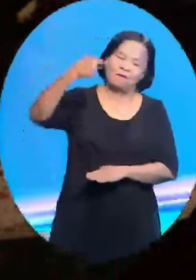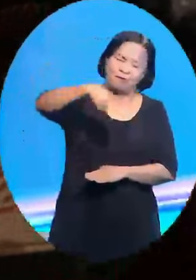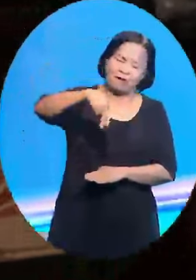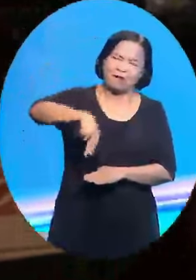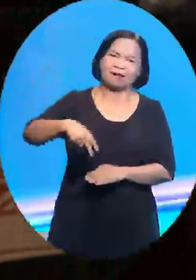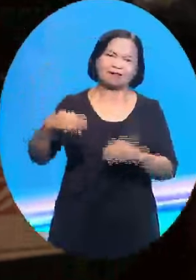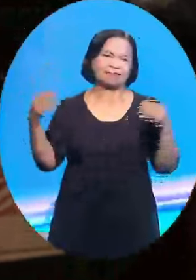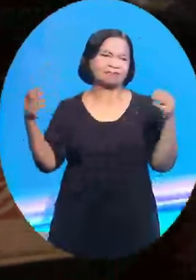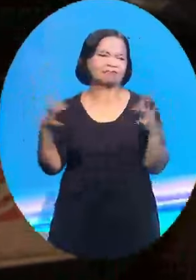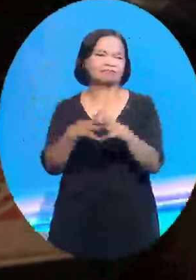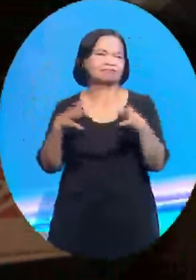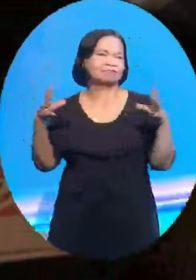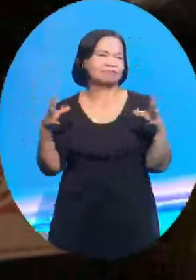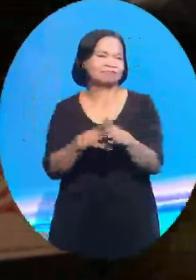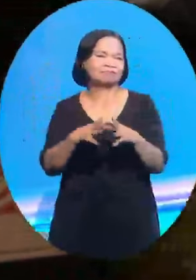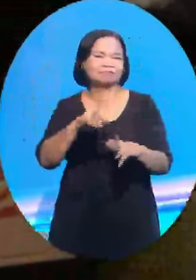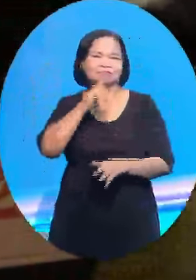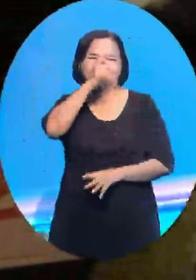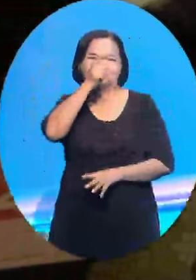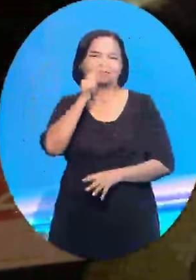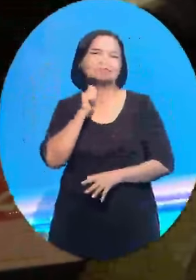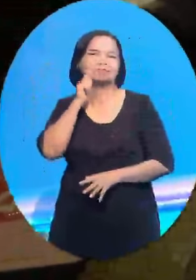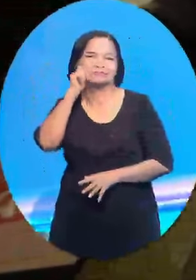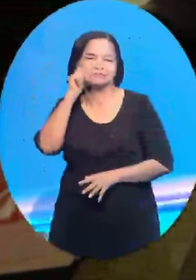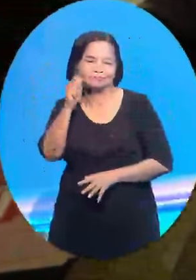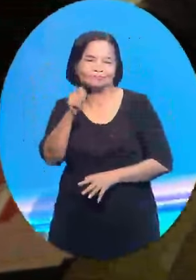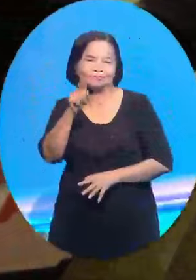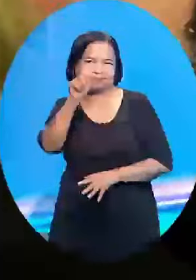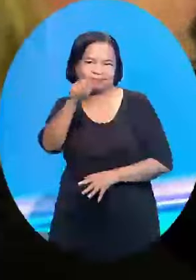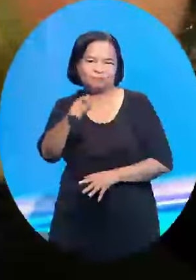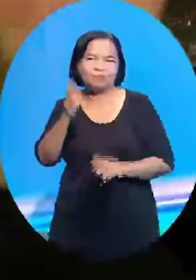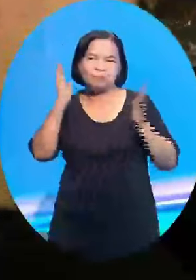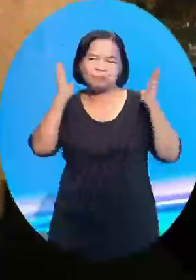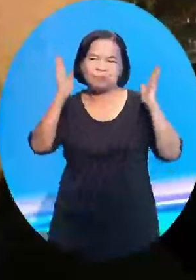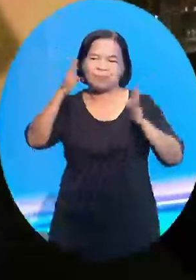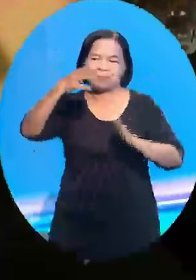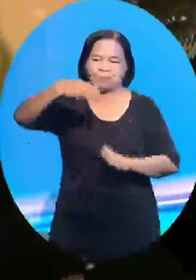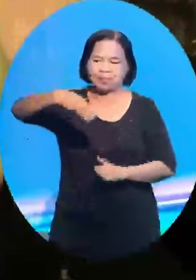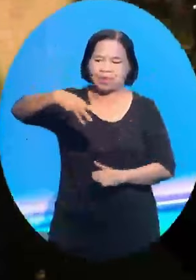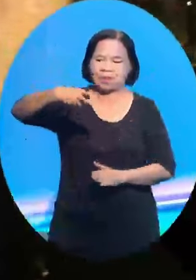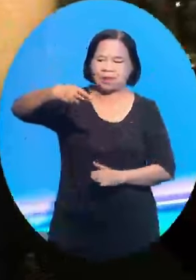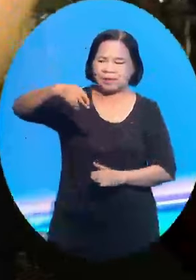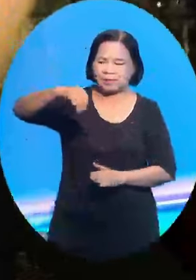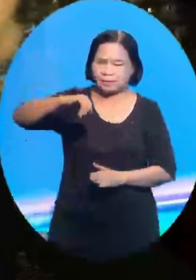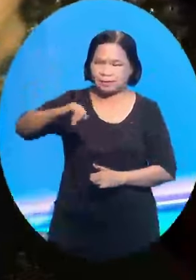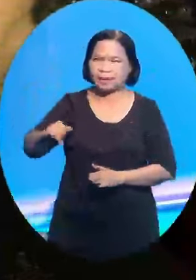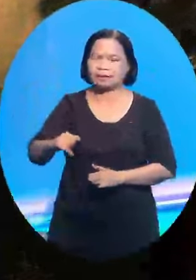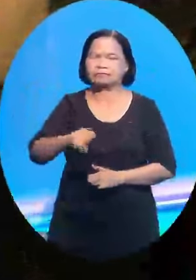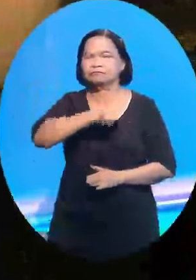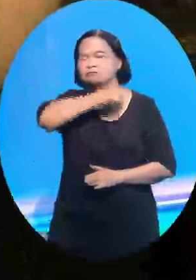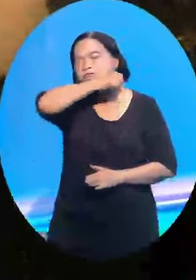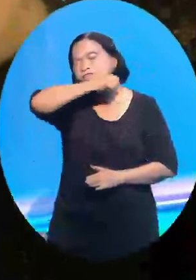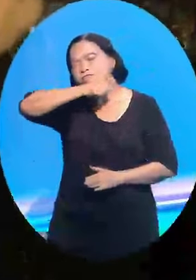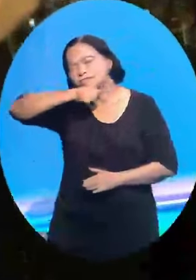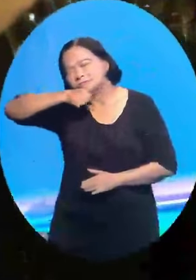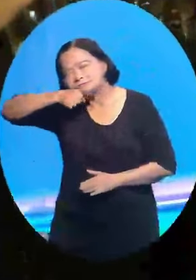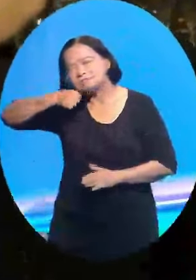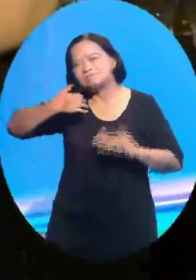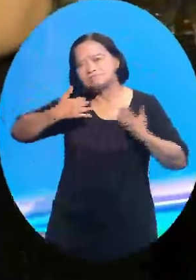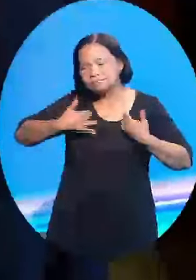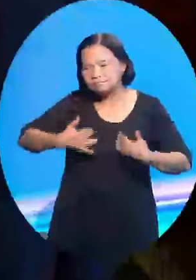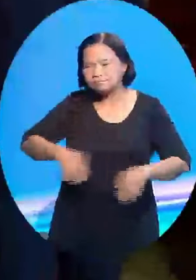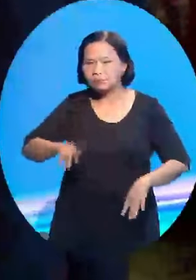giữa Nga và Ukraine nổ ra. Dù mức độ tín nhiệm dành cho bà Marine vẫn ở mức cao, nhưng giới dự báo suy thoái kinh tế và lạm phát gia tăng,